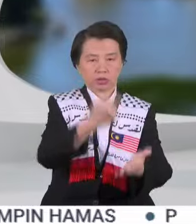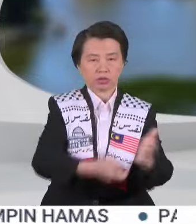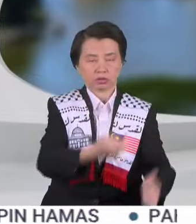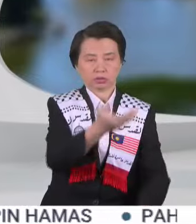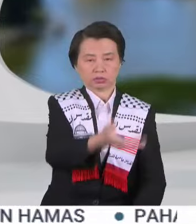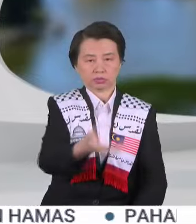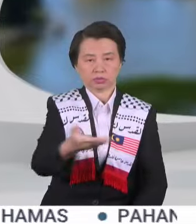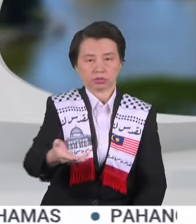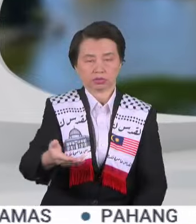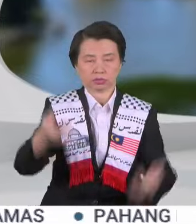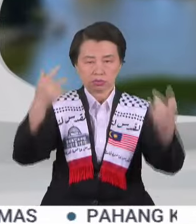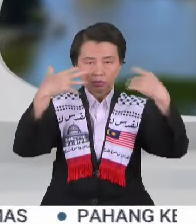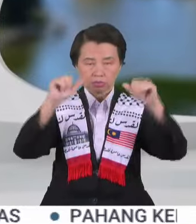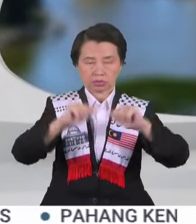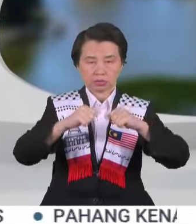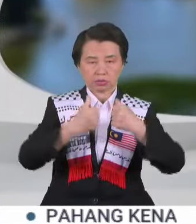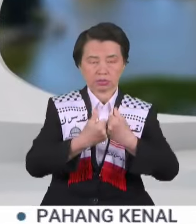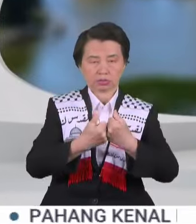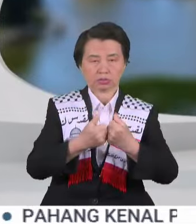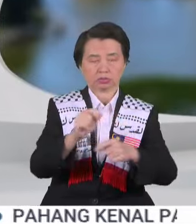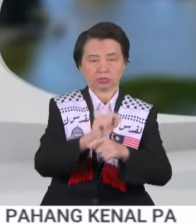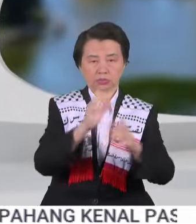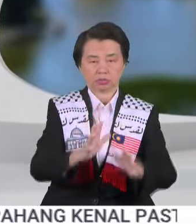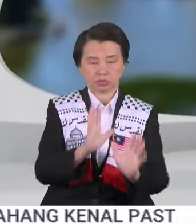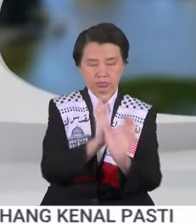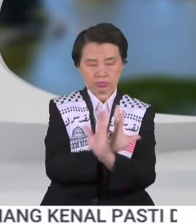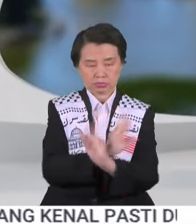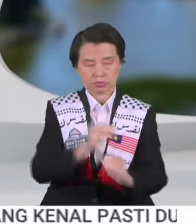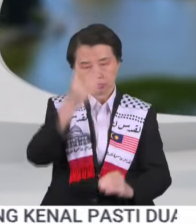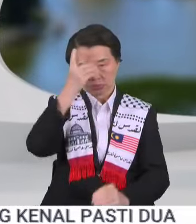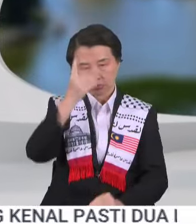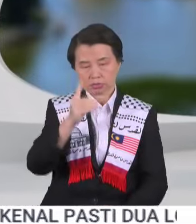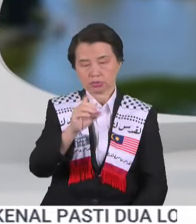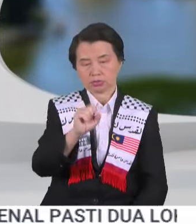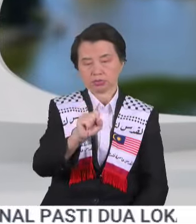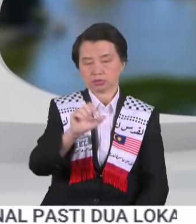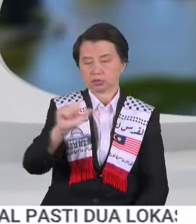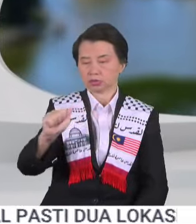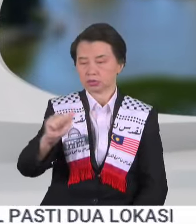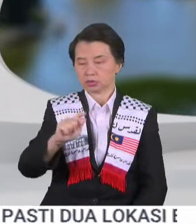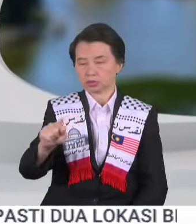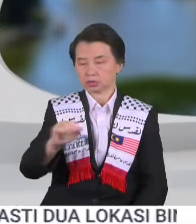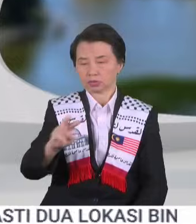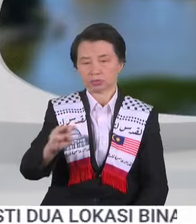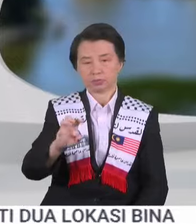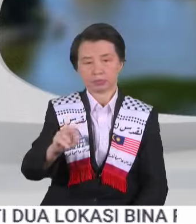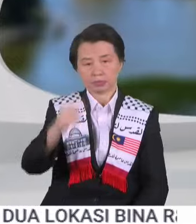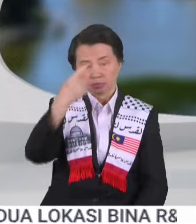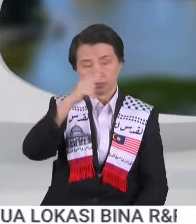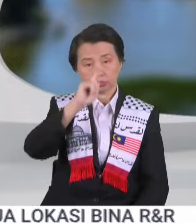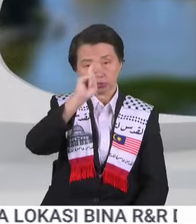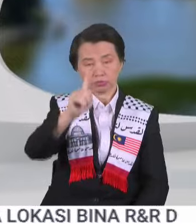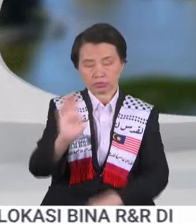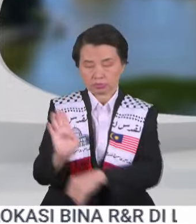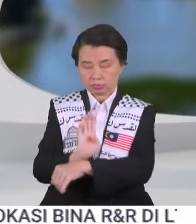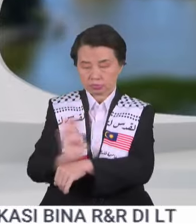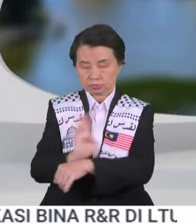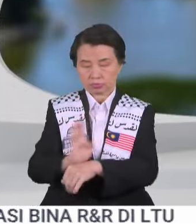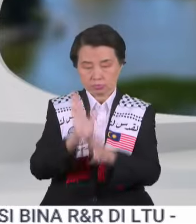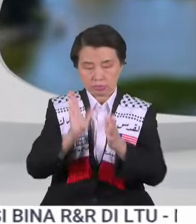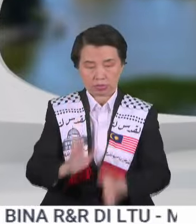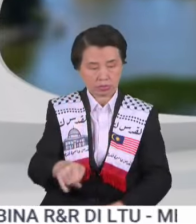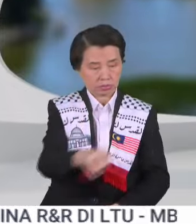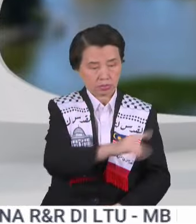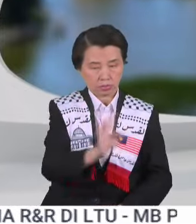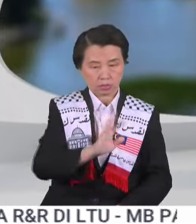barang. Presiden Persatuan Pengguna Bumi Putera Sarawak, Dato' Sri Azman Sameon berkata, ia perlu bagi memastikan peniaga-peniaga